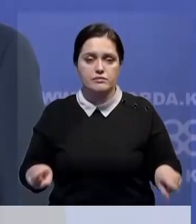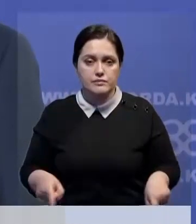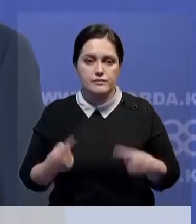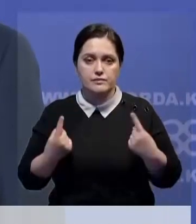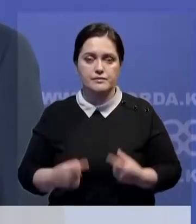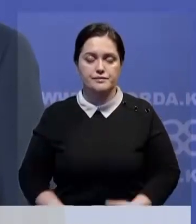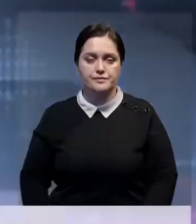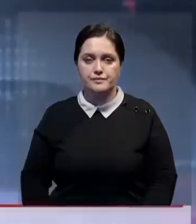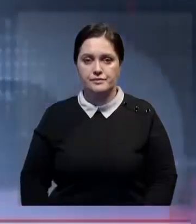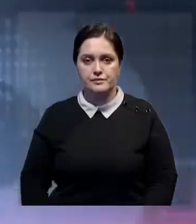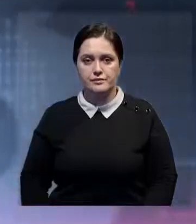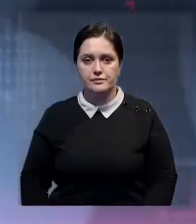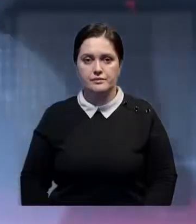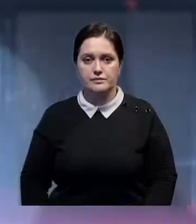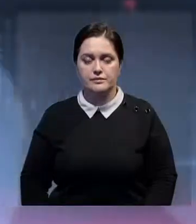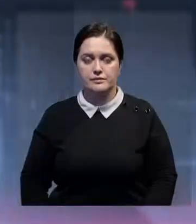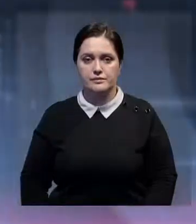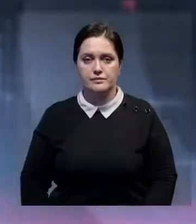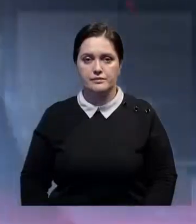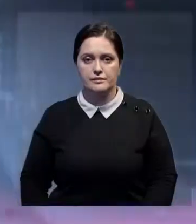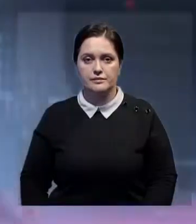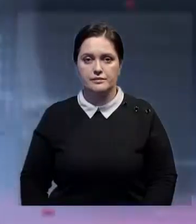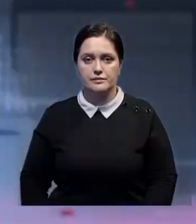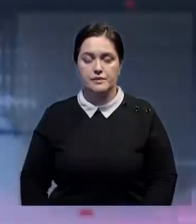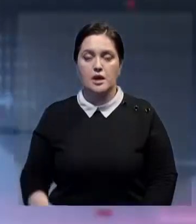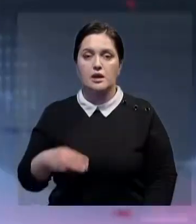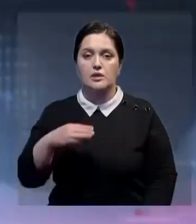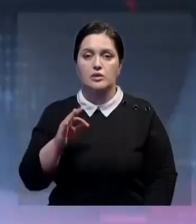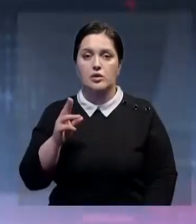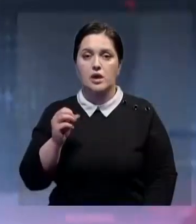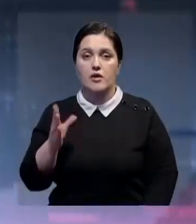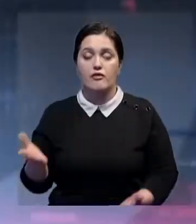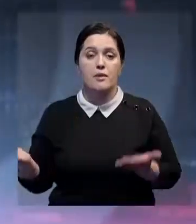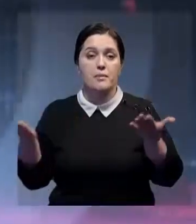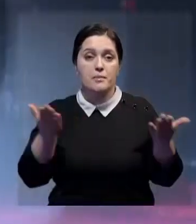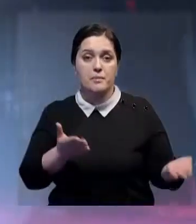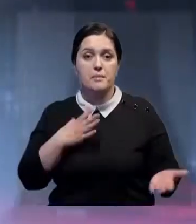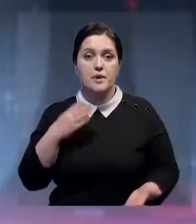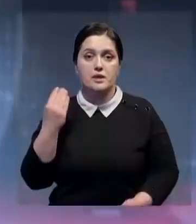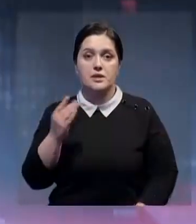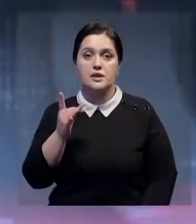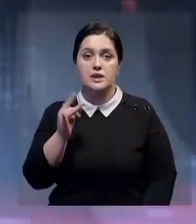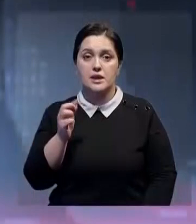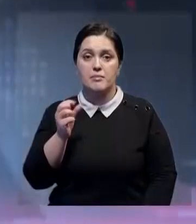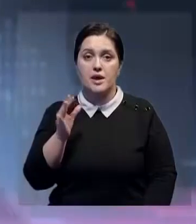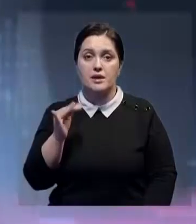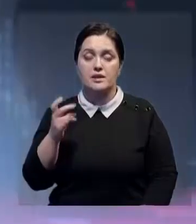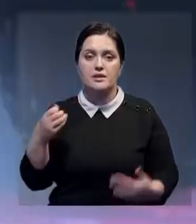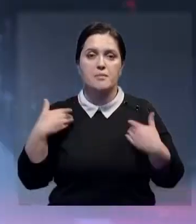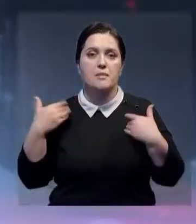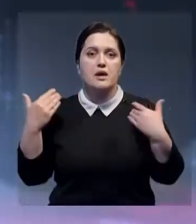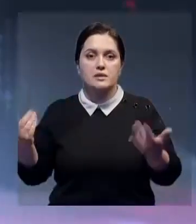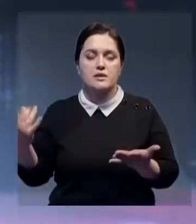хозяйстве. И еще о встречах в Ахурде. Касым-Жомарт Токаев принял теннисистку Елену Рыбакину. Президент поздравил